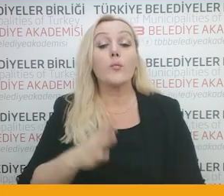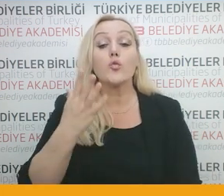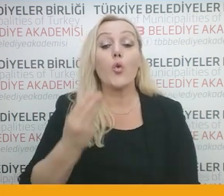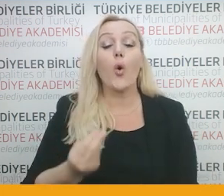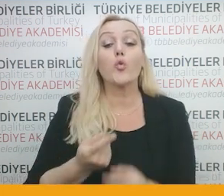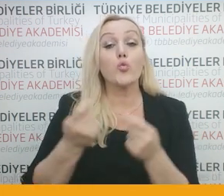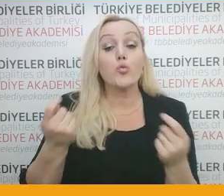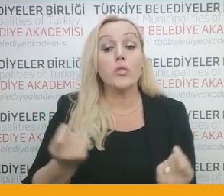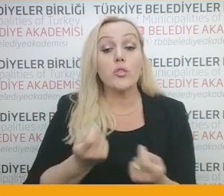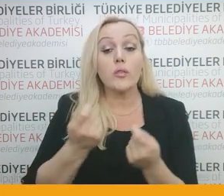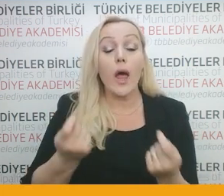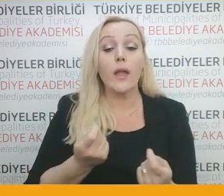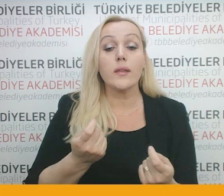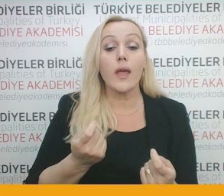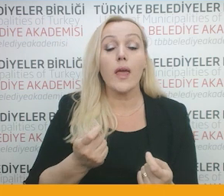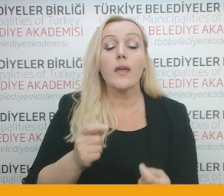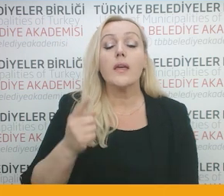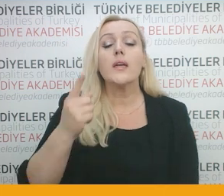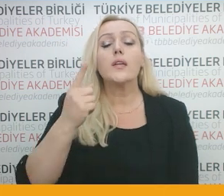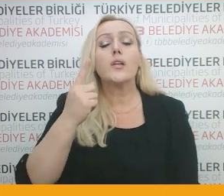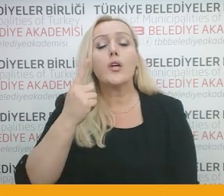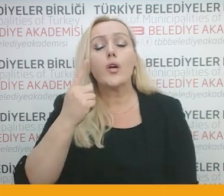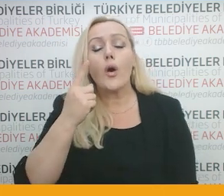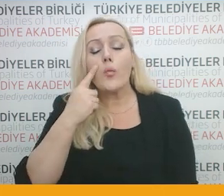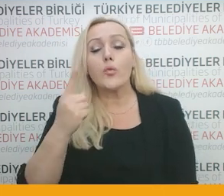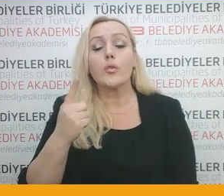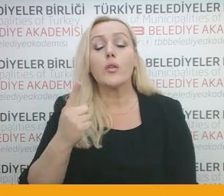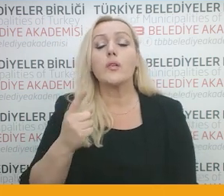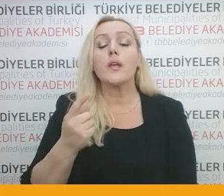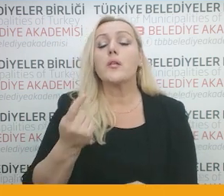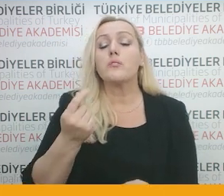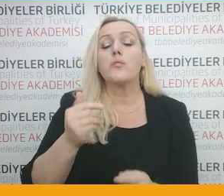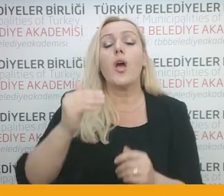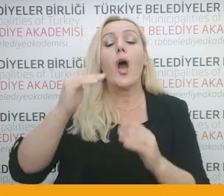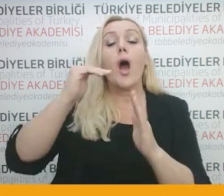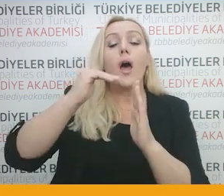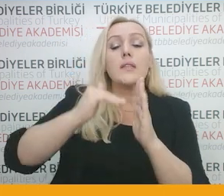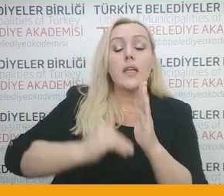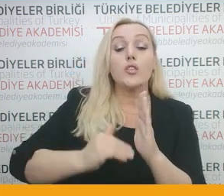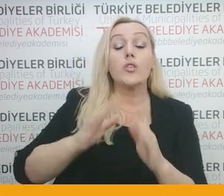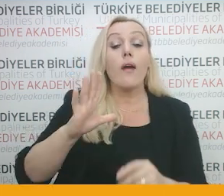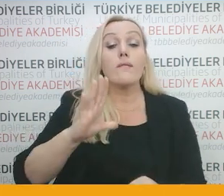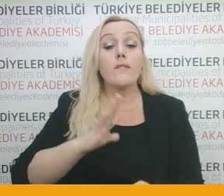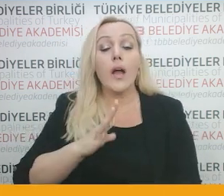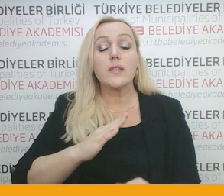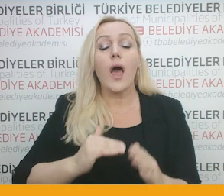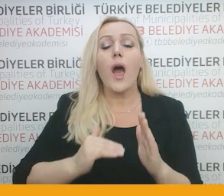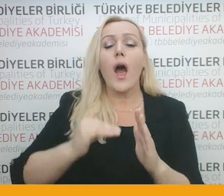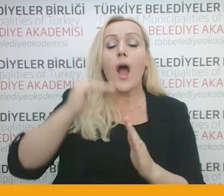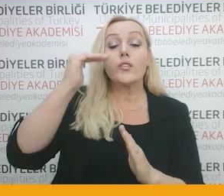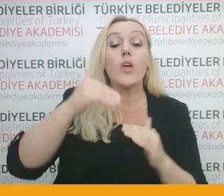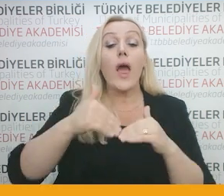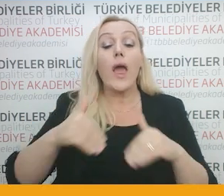işlemlerde herhangi bir kamu kaynağında azalış varsa veya artışa engel bir durum varsa bunlar kamu